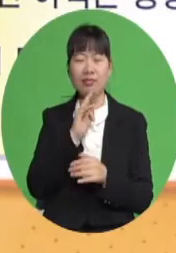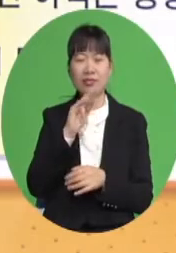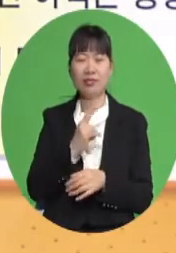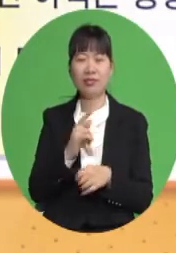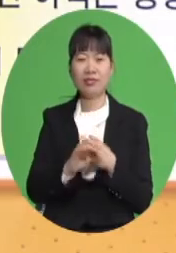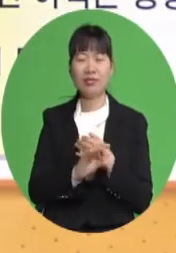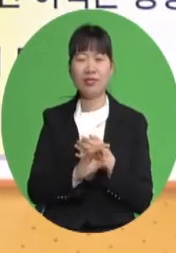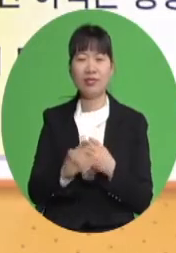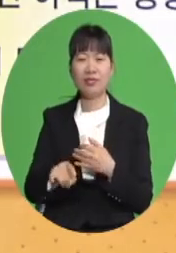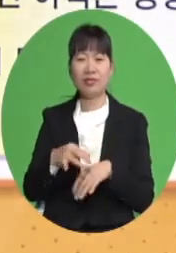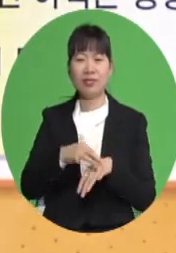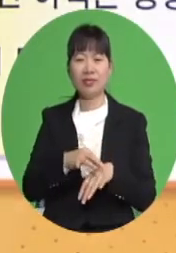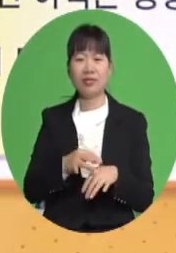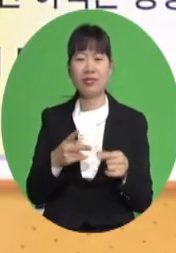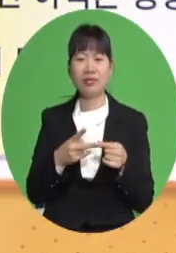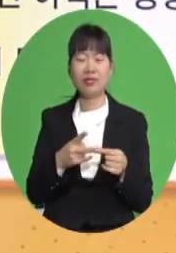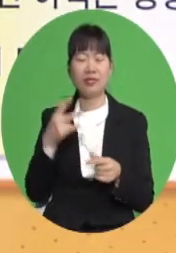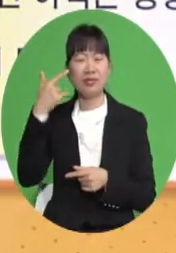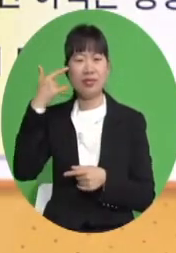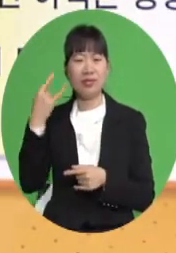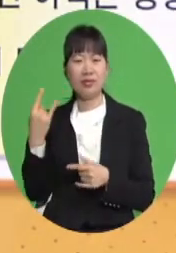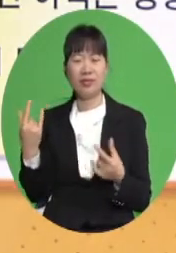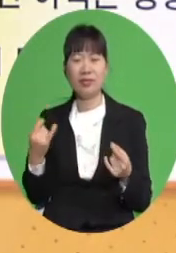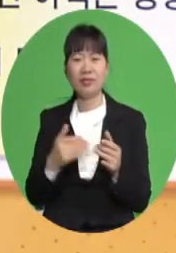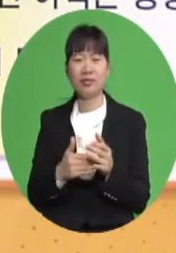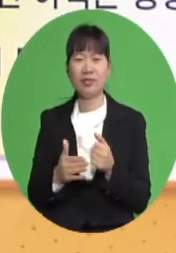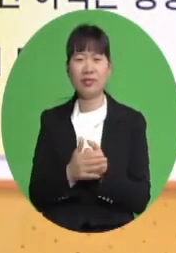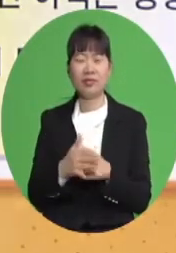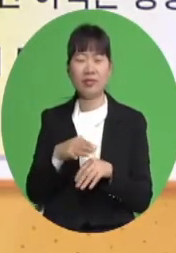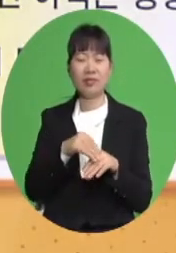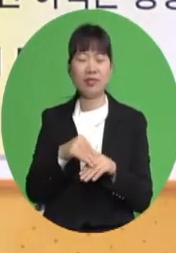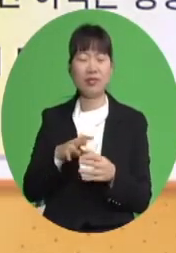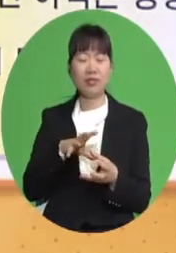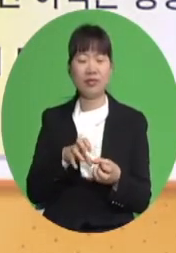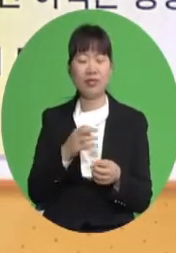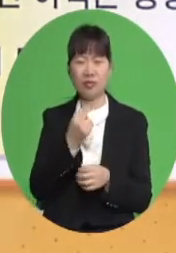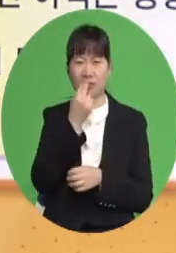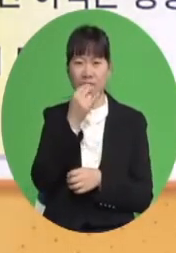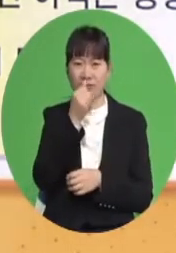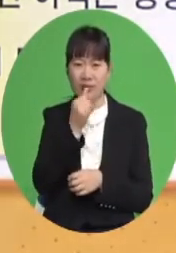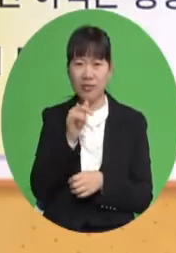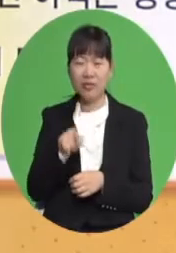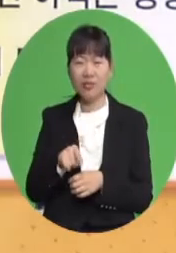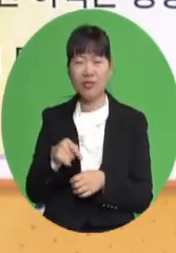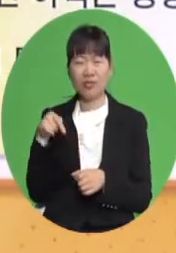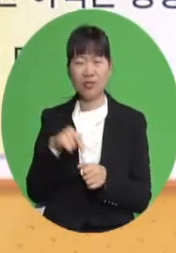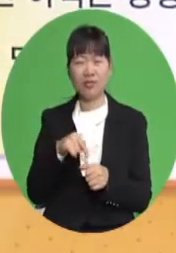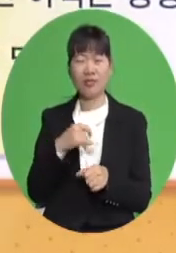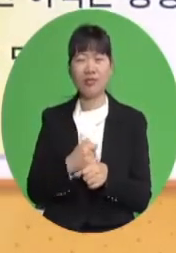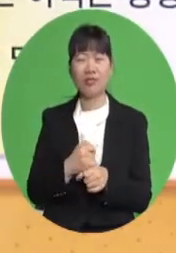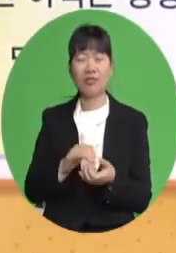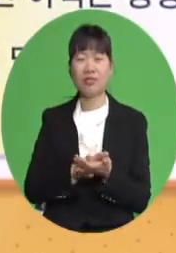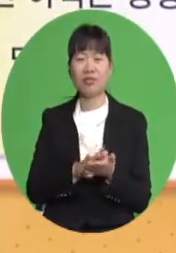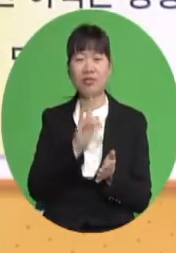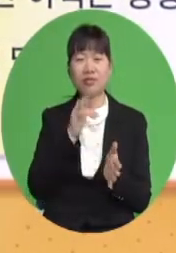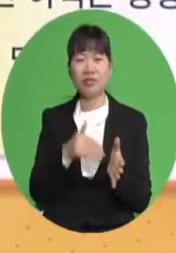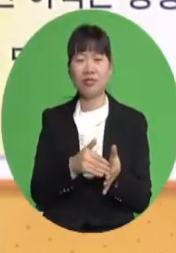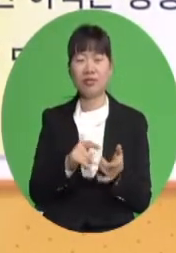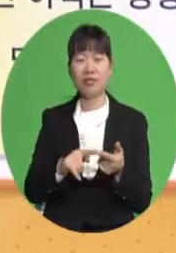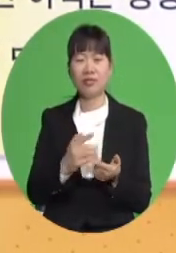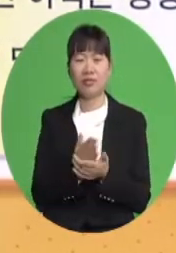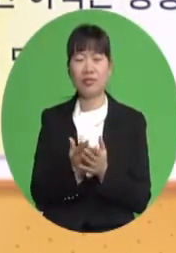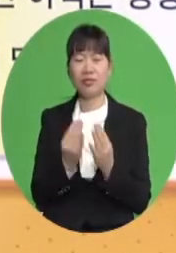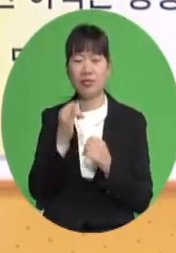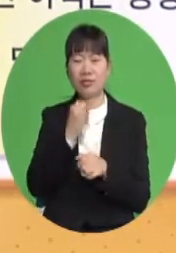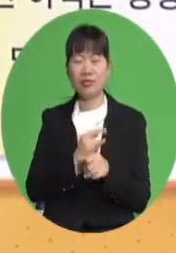되면은 피부가 제2의 뇌다 이렇게 네. 말씀드렸잖아요. 그래서 만지고 주무르고 냄새 맡고 뭐 찌르고 이런 놀이들 이런 것들을 좀